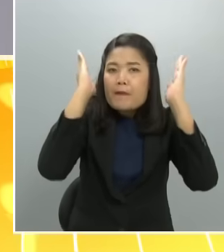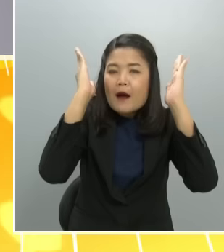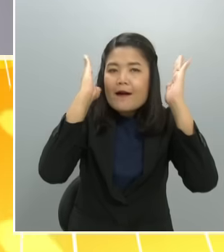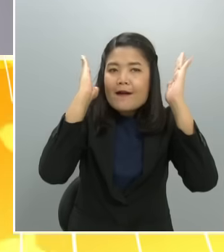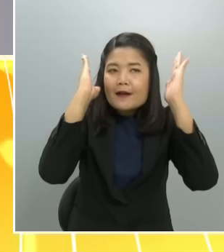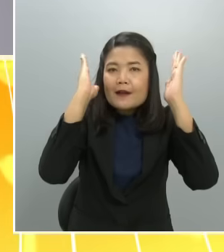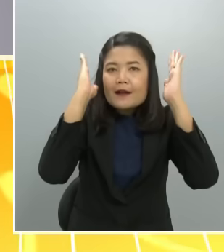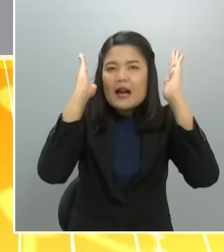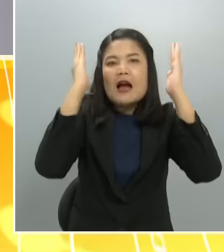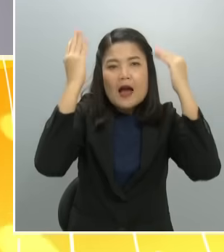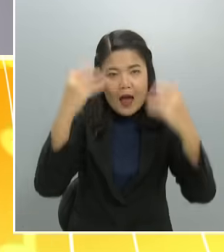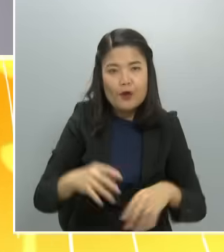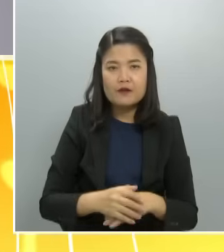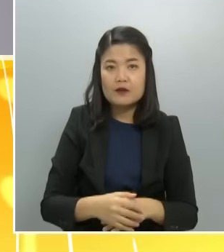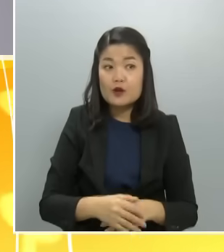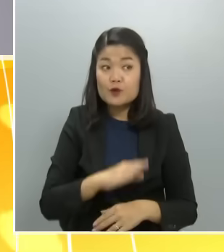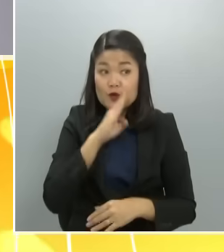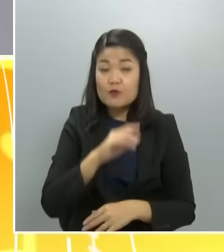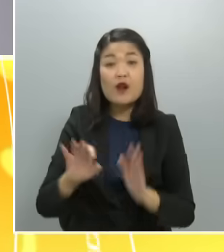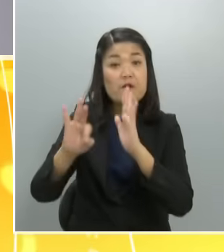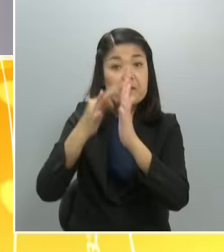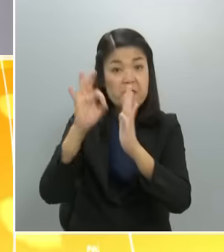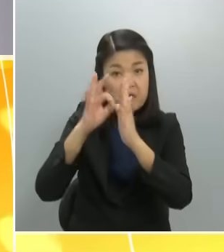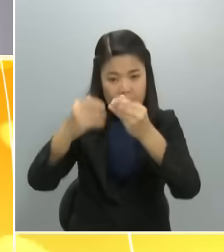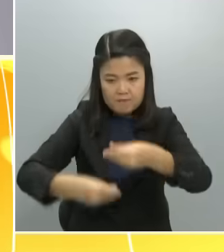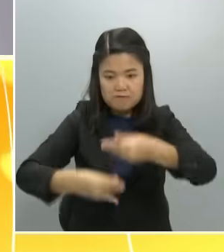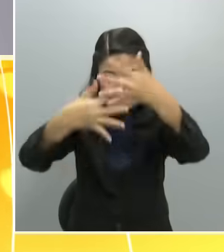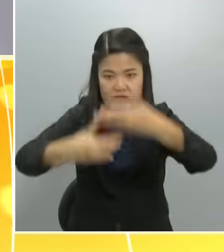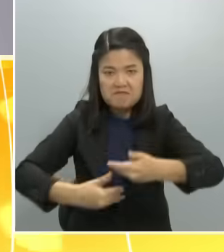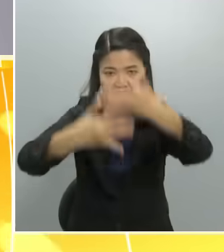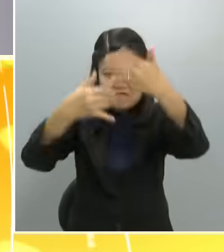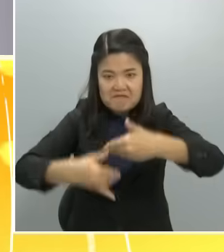์ค่ะ แล้วปรากฏว่าถ้าเป็น Facebook มันก็จะมีวิ่งเข้าม